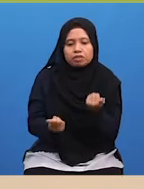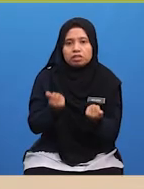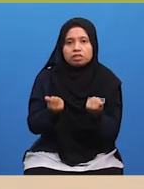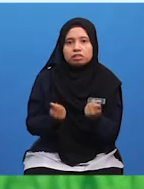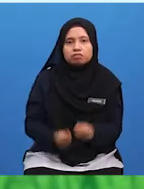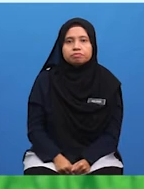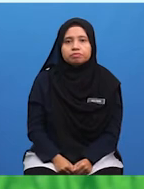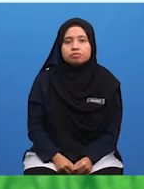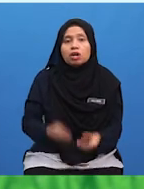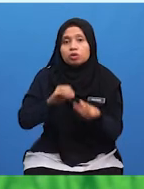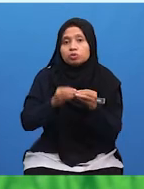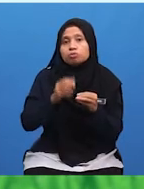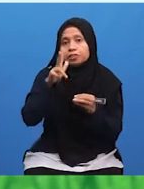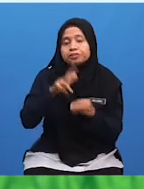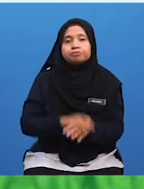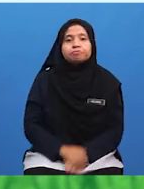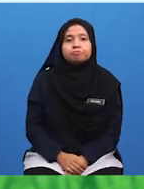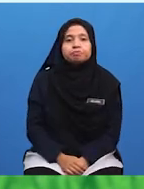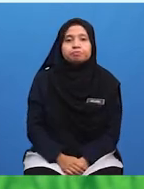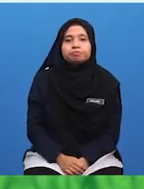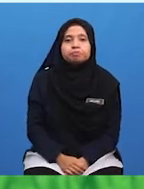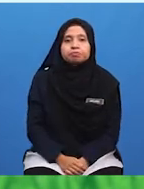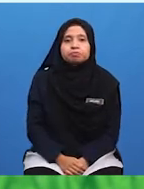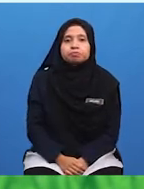Cuba lihat gambar seterusnya.